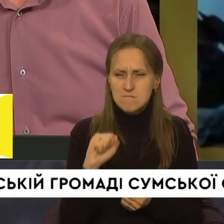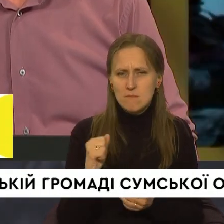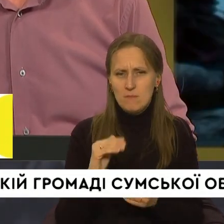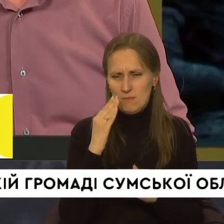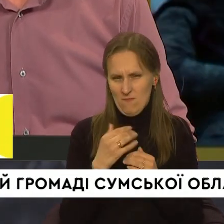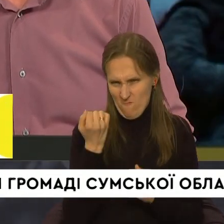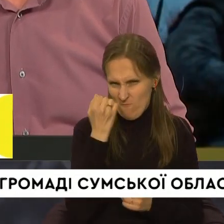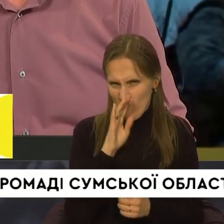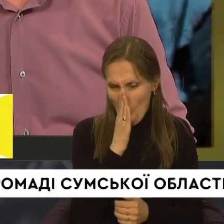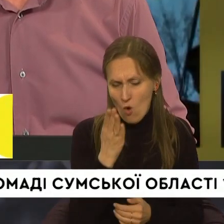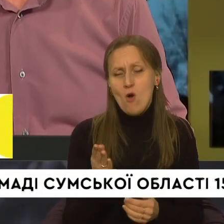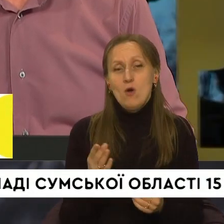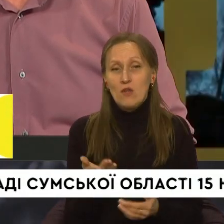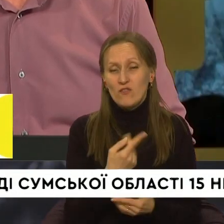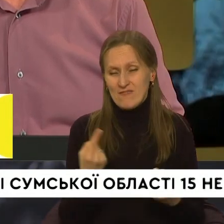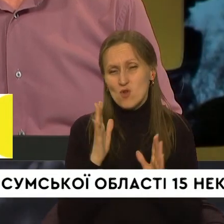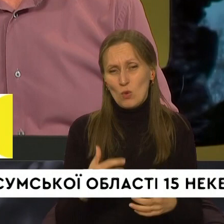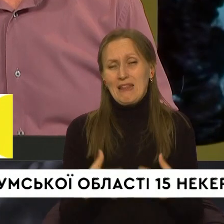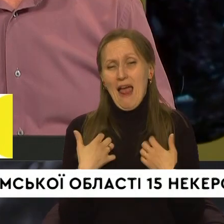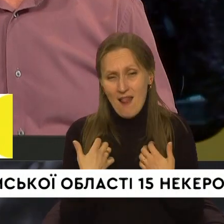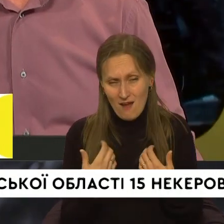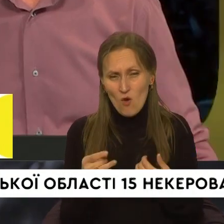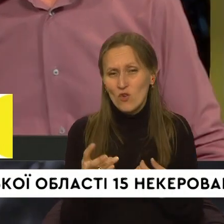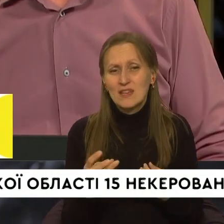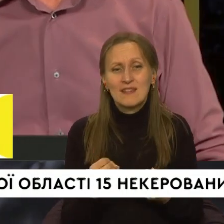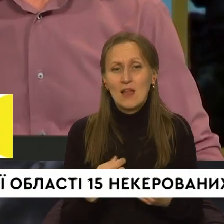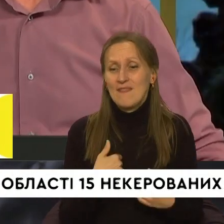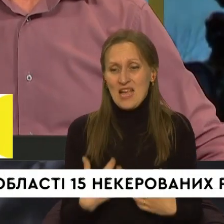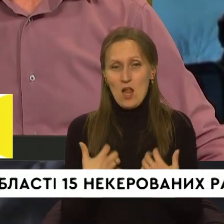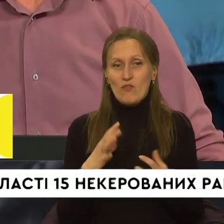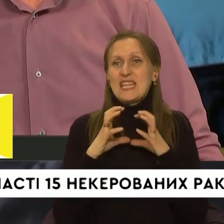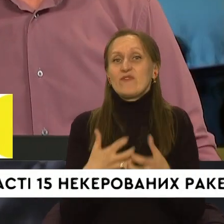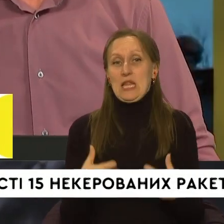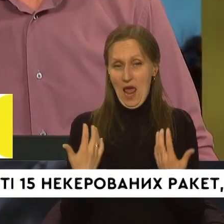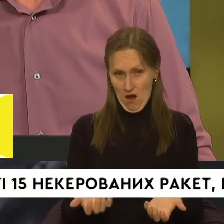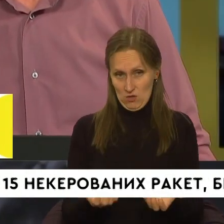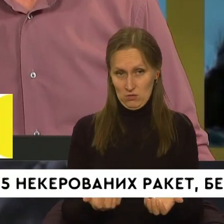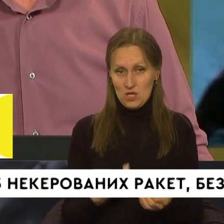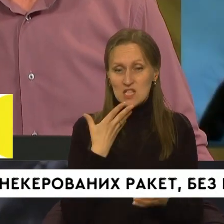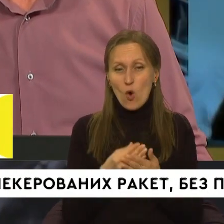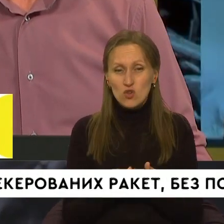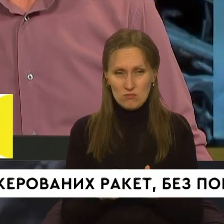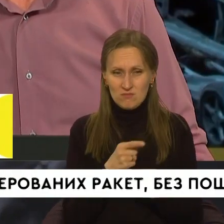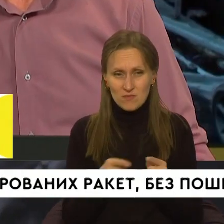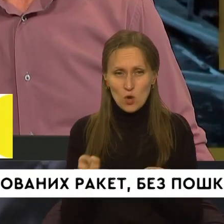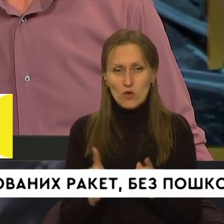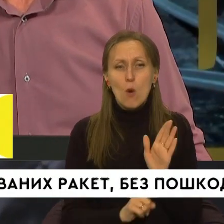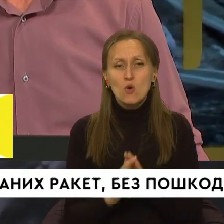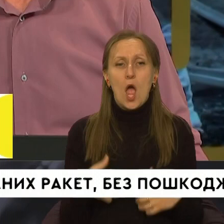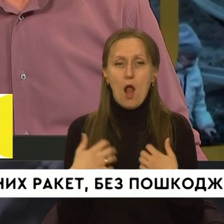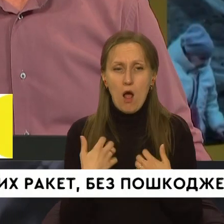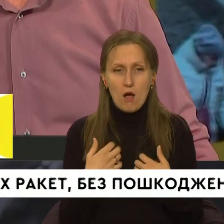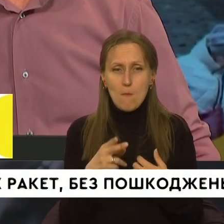ворогом. Звичайно, вони будуть лякати. Перш за все, вони ж не нас лякають, вони світ лякають. І свого часу, коли він почав